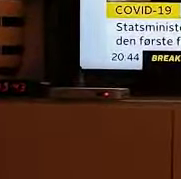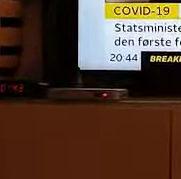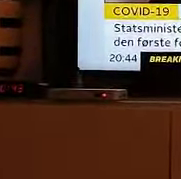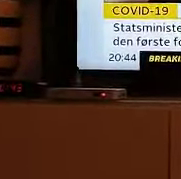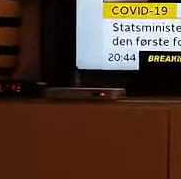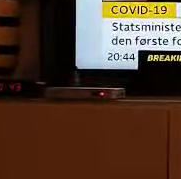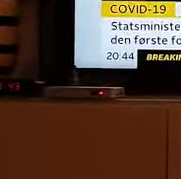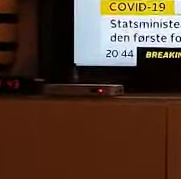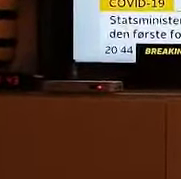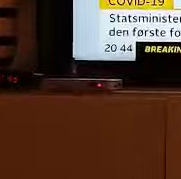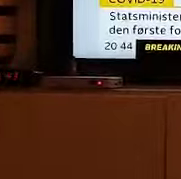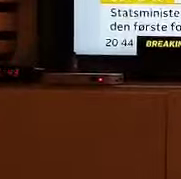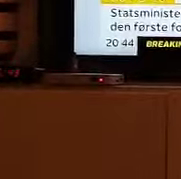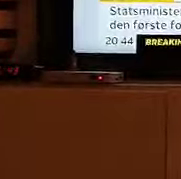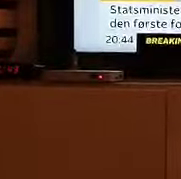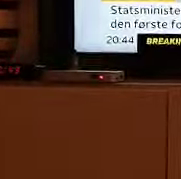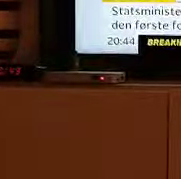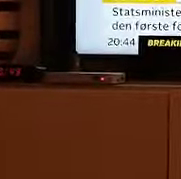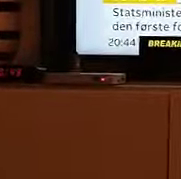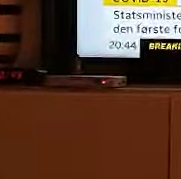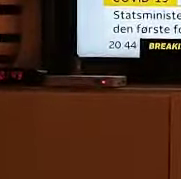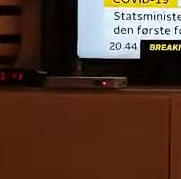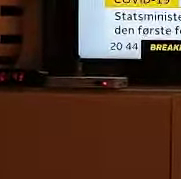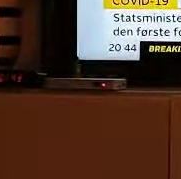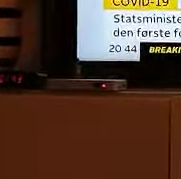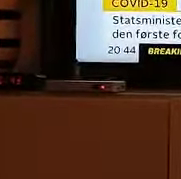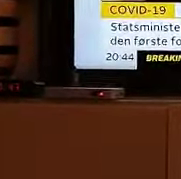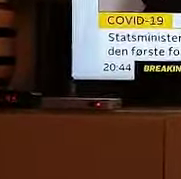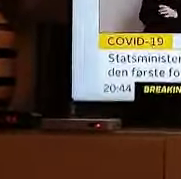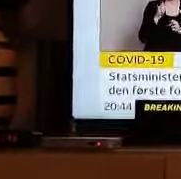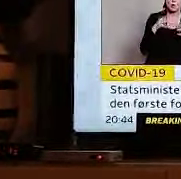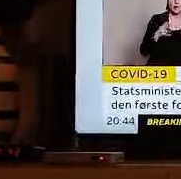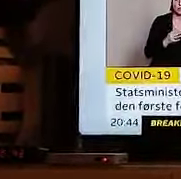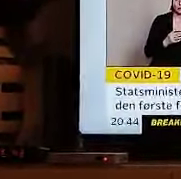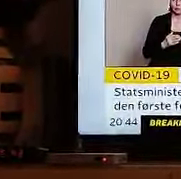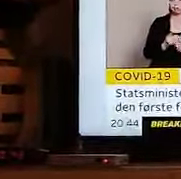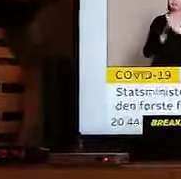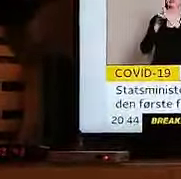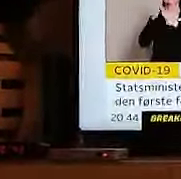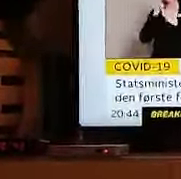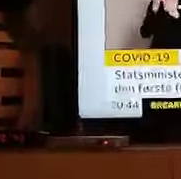في القريب العاجل أنهم سيكتشفون لقاح قريبا جدا.